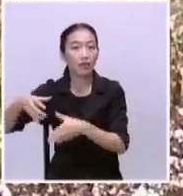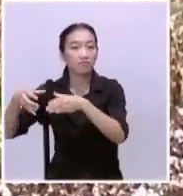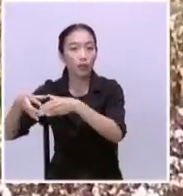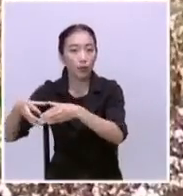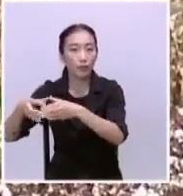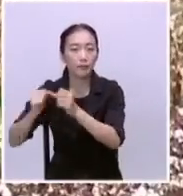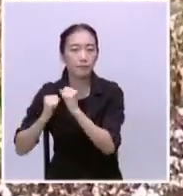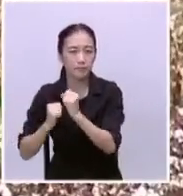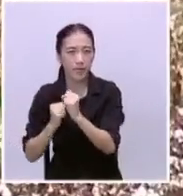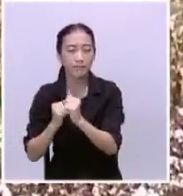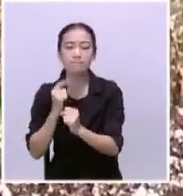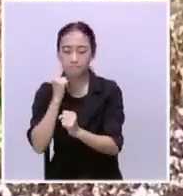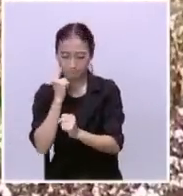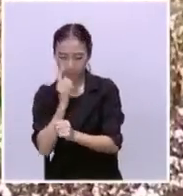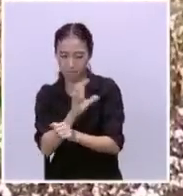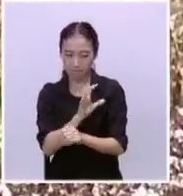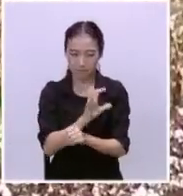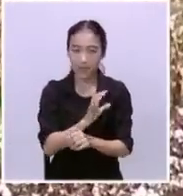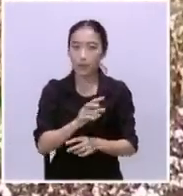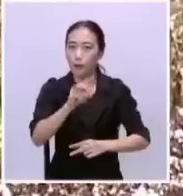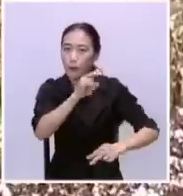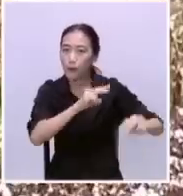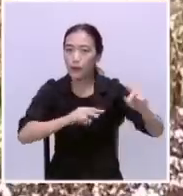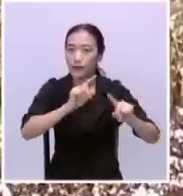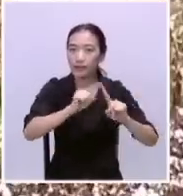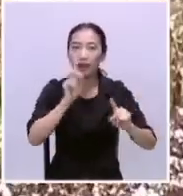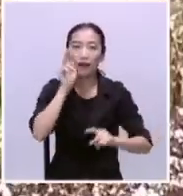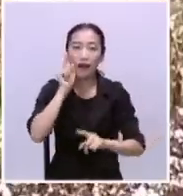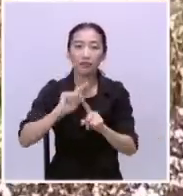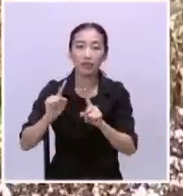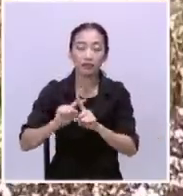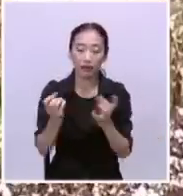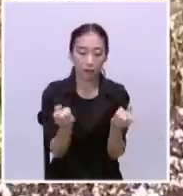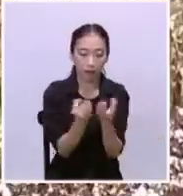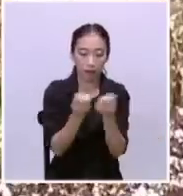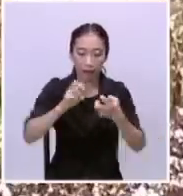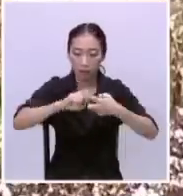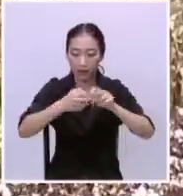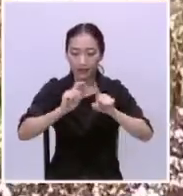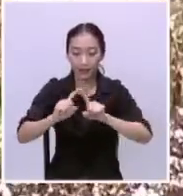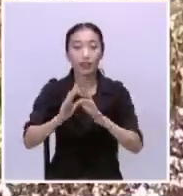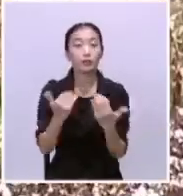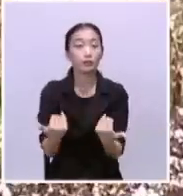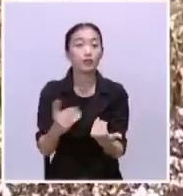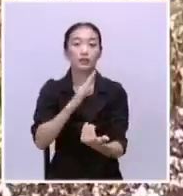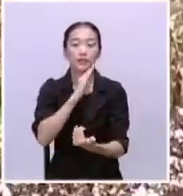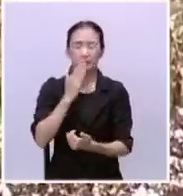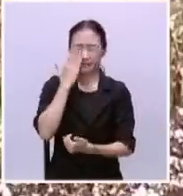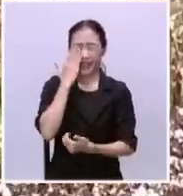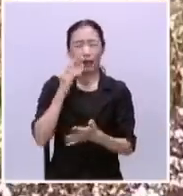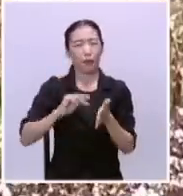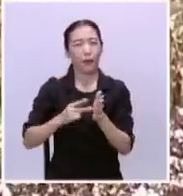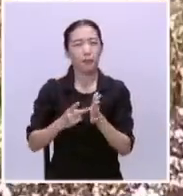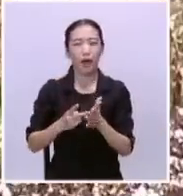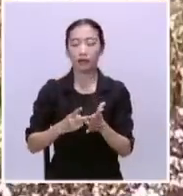งนั้นสื่อตะวันตกและบริษัทต่างๆที่กำลังมีเรื่องมีราวกับจีนอยู่ตอนนี้นะคะ ไม่ควรปิดตาค่ะหรือว่าเป็นลูกไล่ทาง